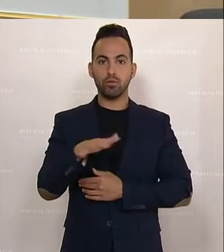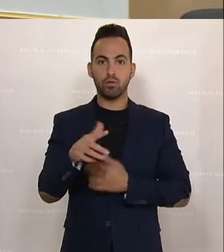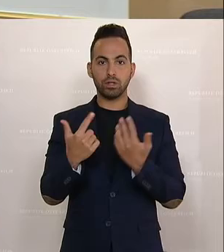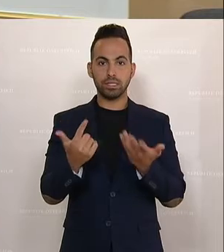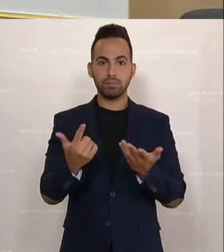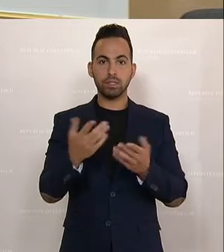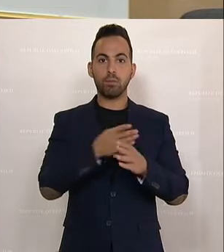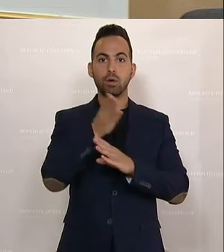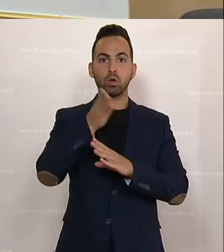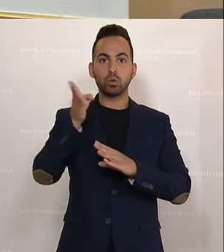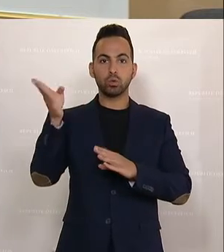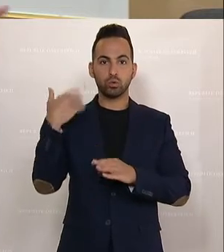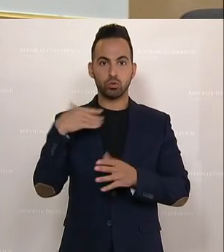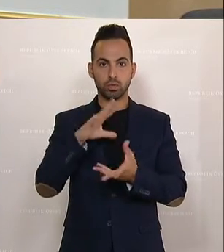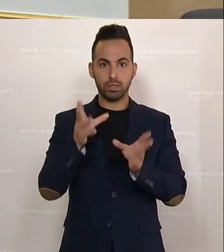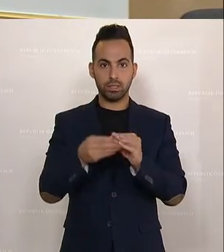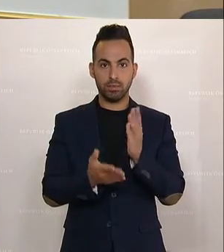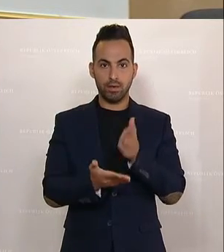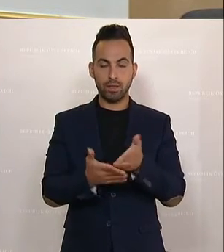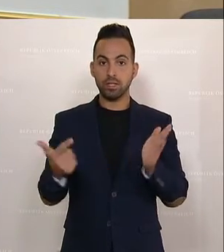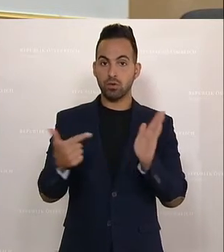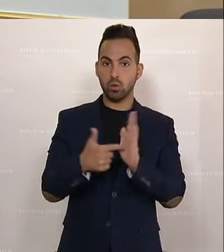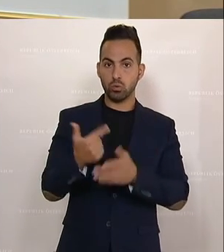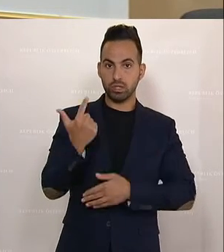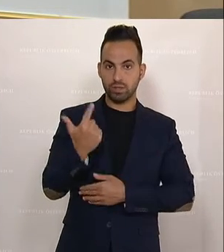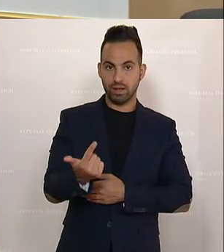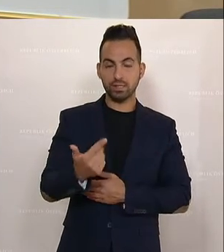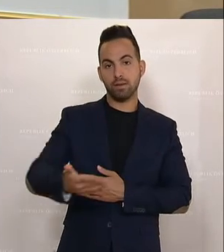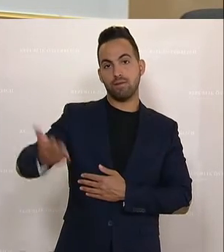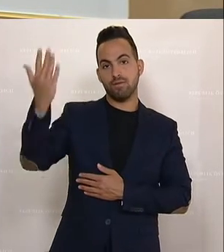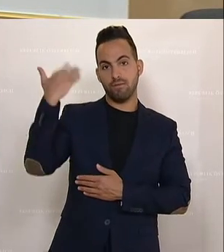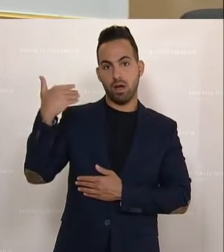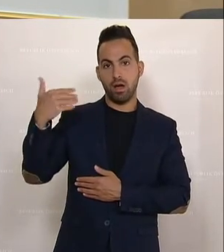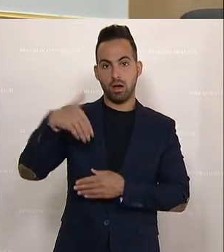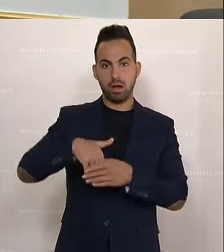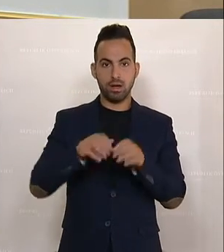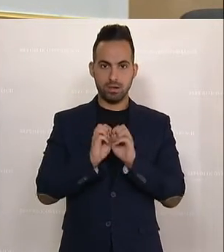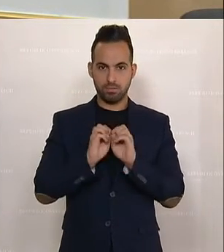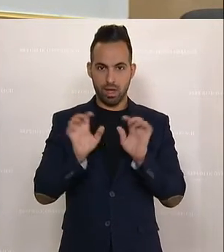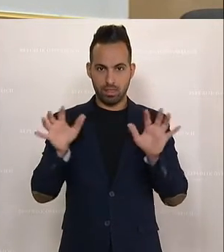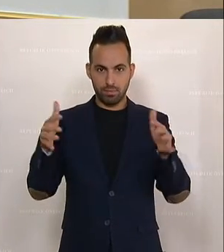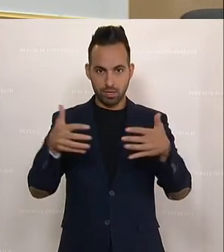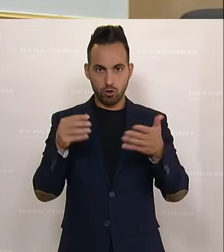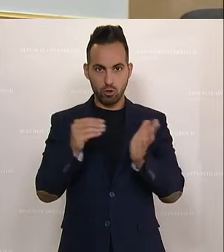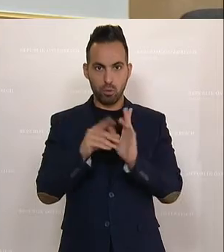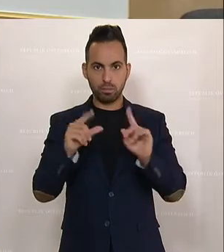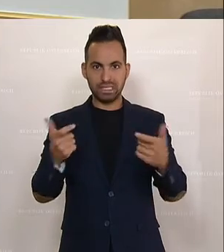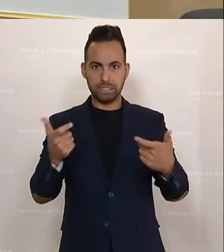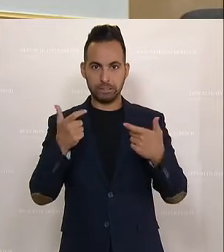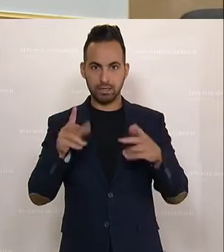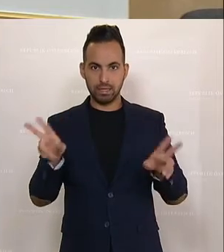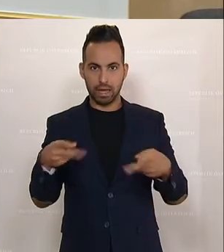Besuche durchgeführt. Das heißt, während 2020 die Pandemie uns da noch ein bisschen behindert